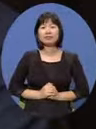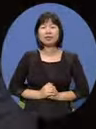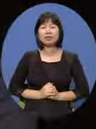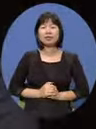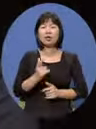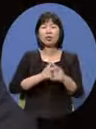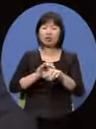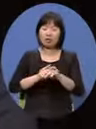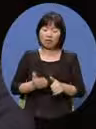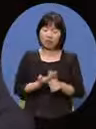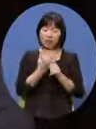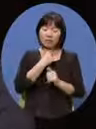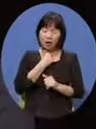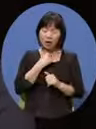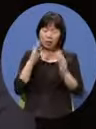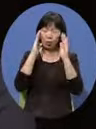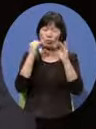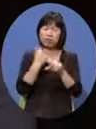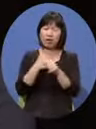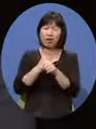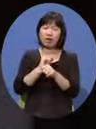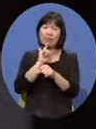그래 더 잘 키우고 싶어서 공부하는 거야.